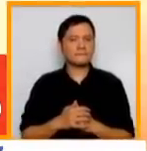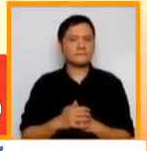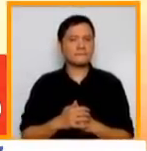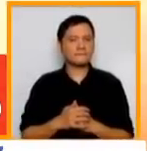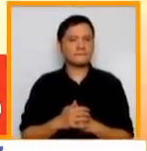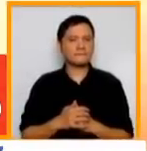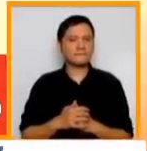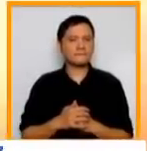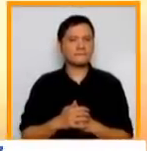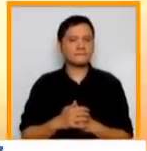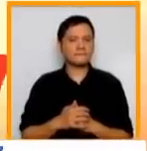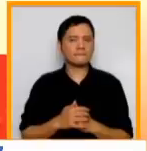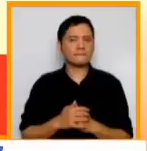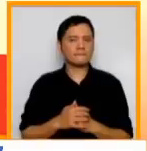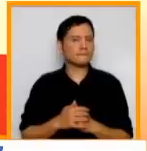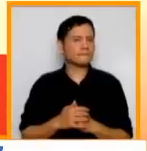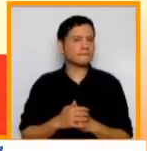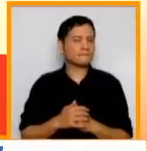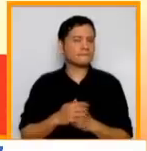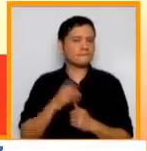Tapos, yung